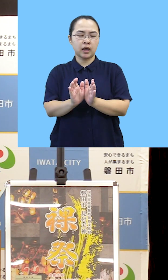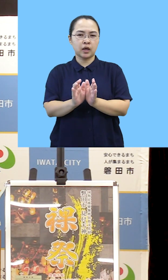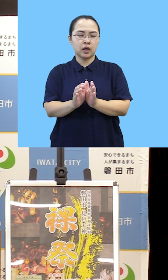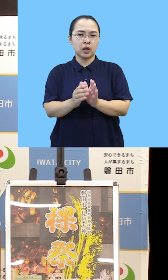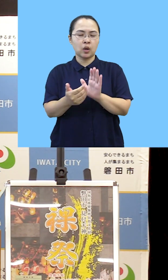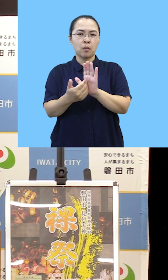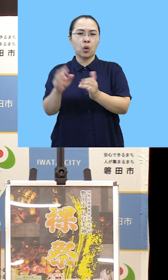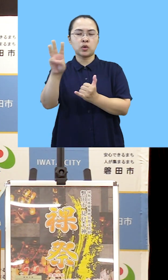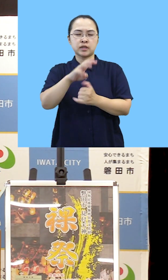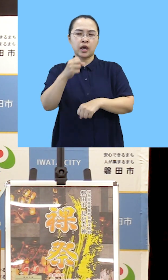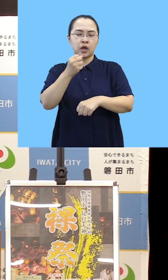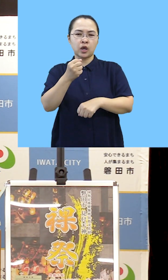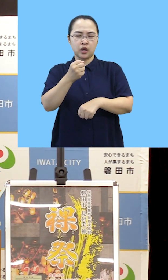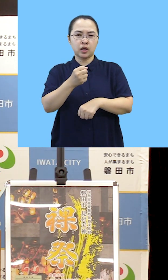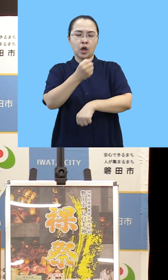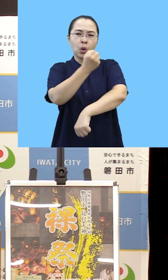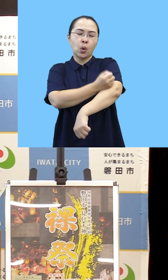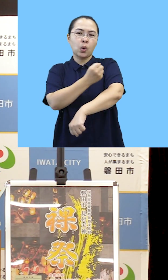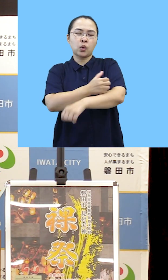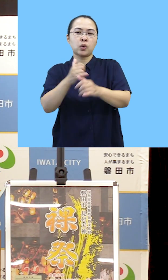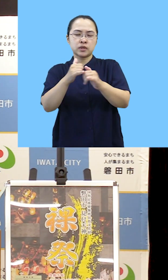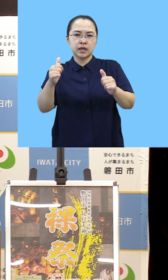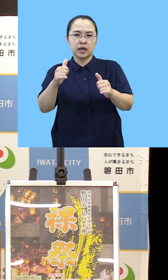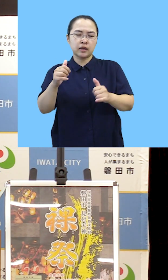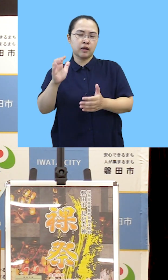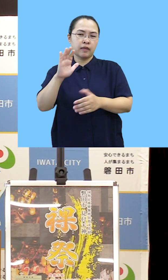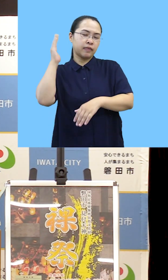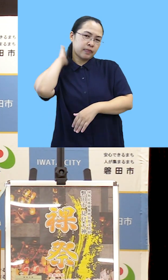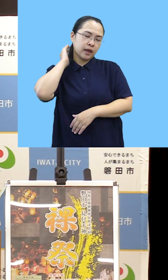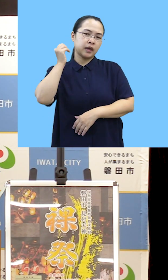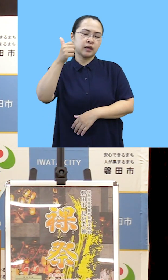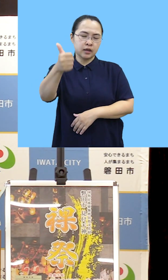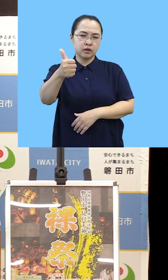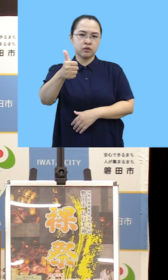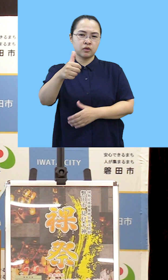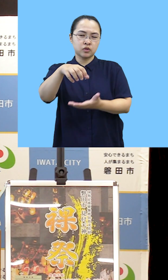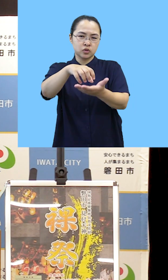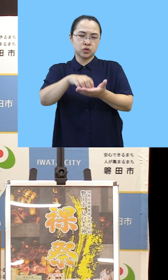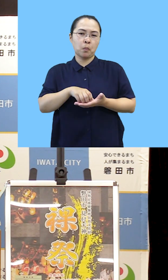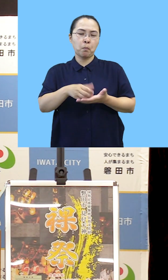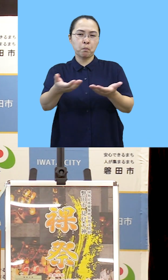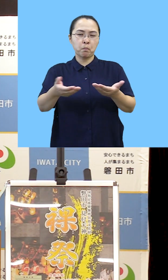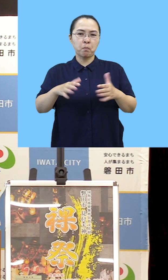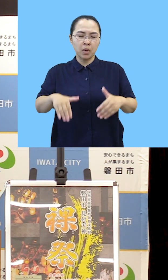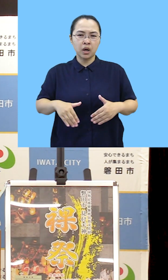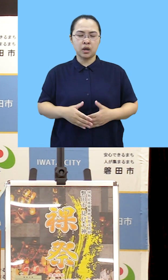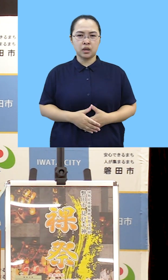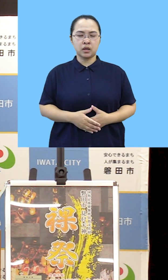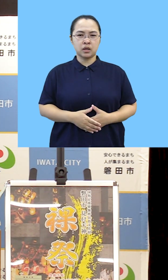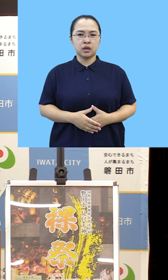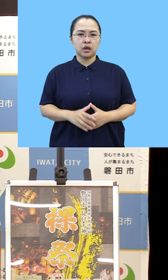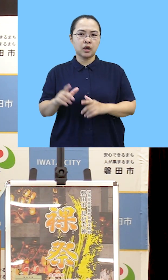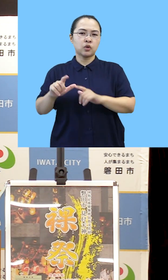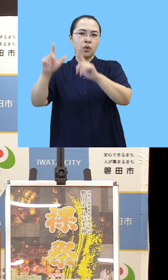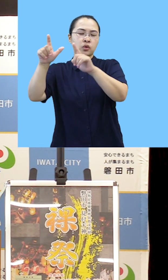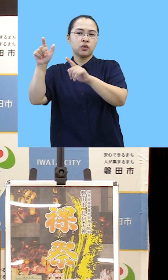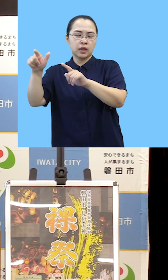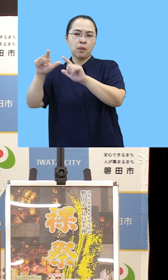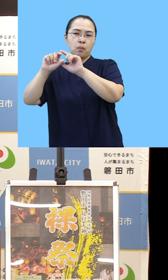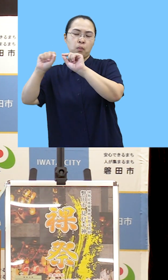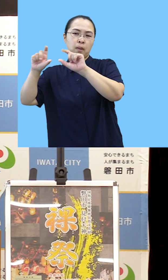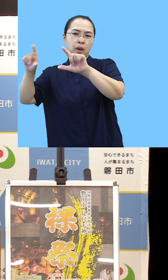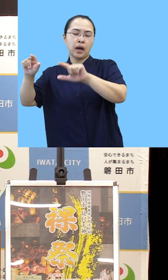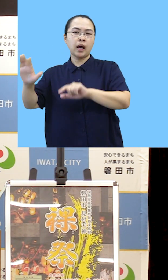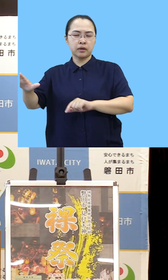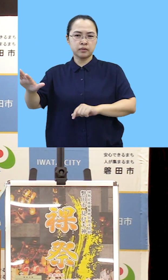防災功労者の内閣総理大臣賞を受賞することが決まりまして、これはもうリリース東京の方でしていただいており